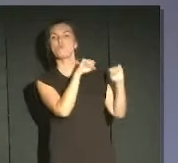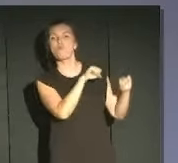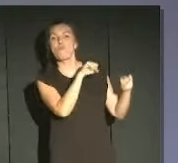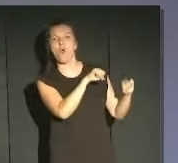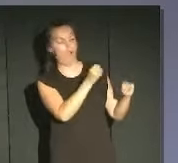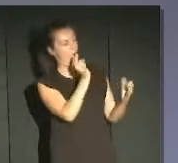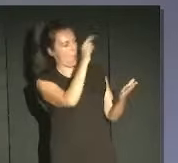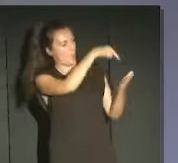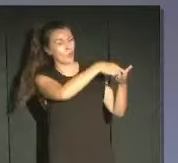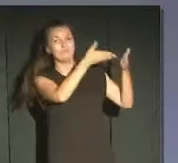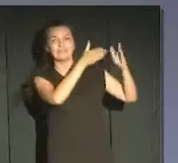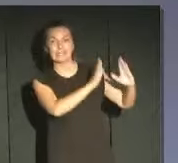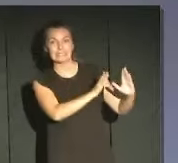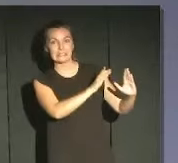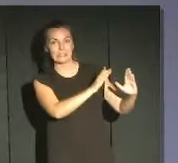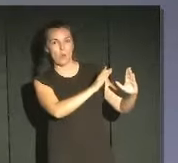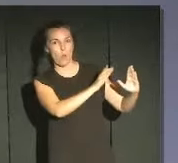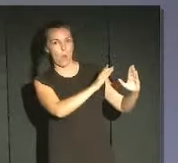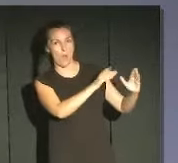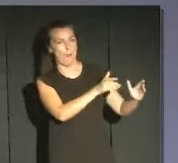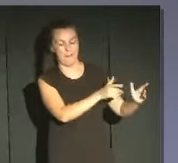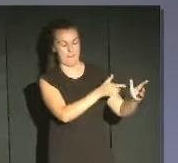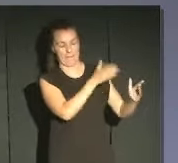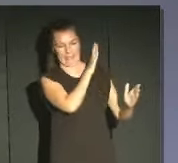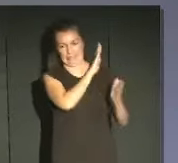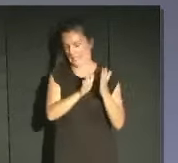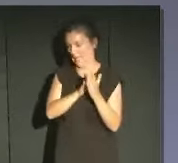décisions quand ces décisions nous impactent